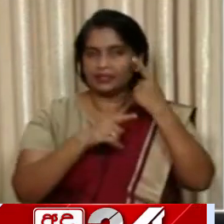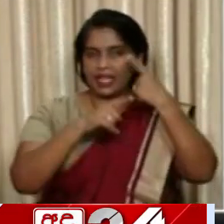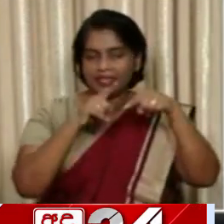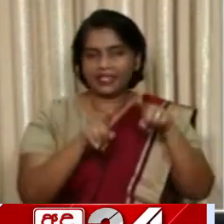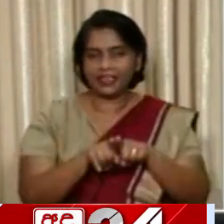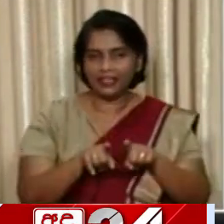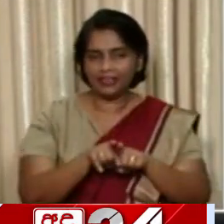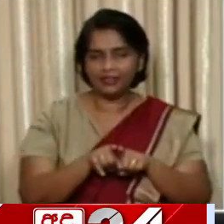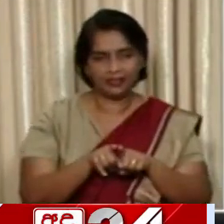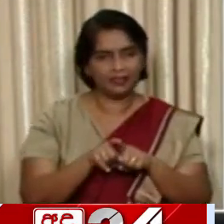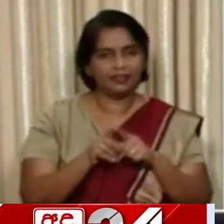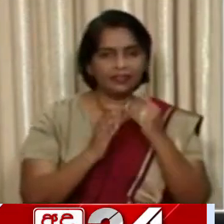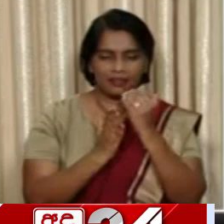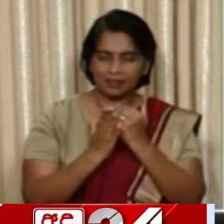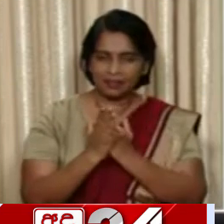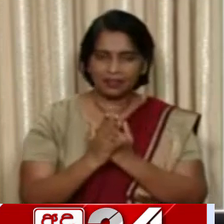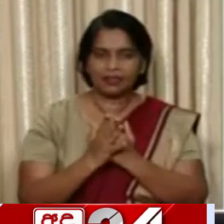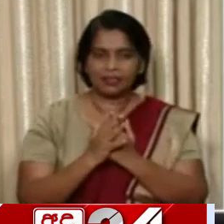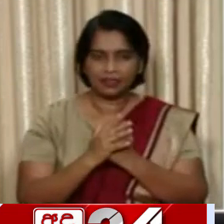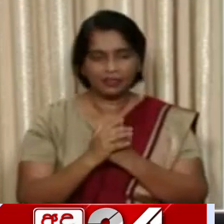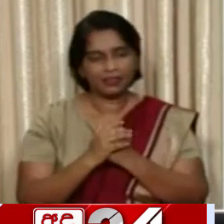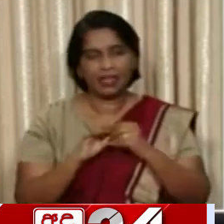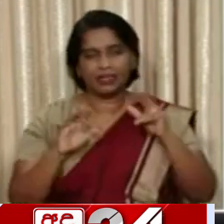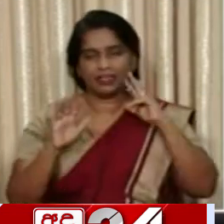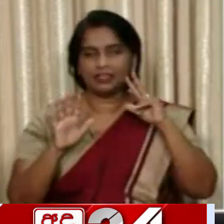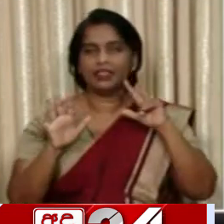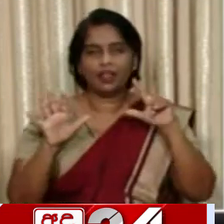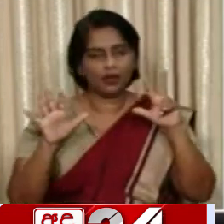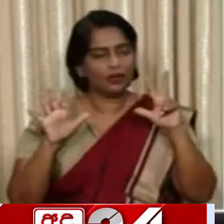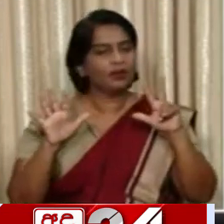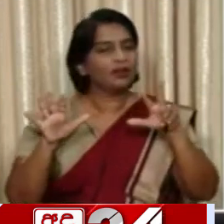de obuduma kiwa rupiyal 220 tai hal wikinenne kiyala